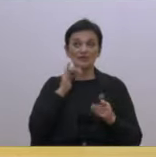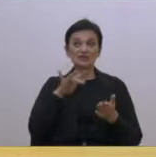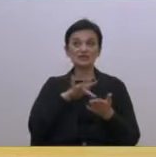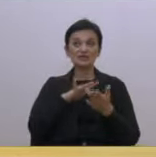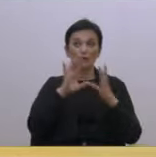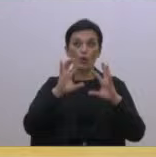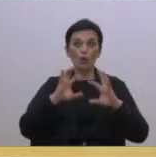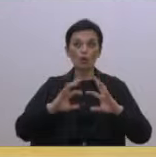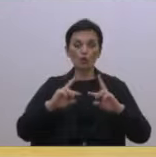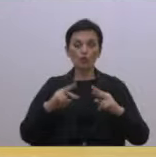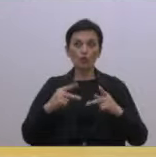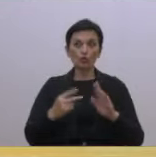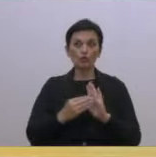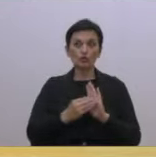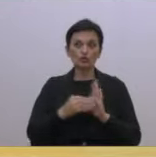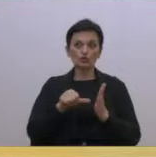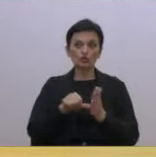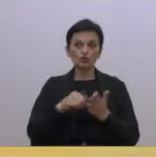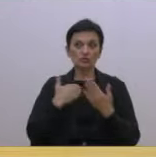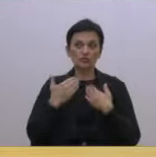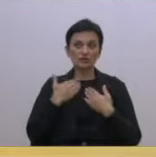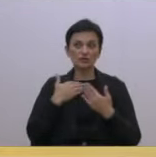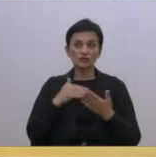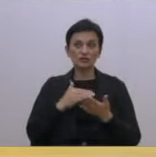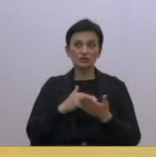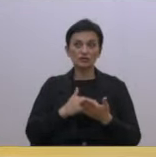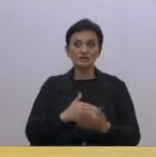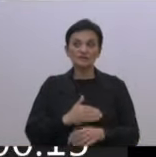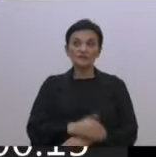Kodeksi Tsvleba, Tho Chartered Kentis Regime.